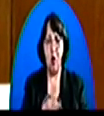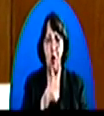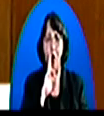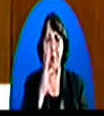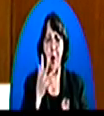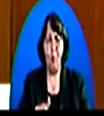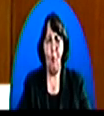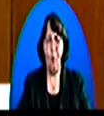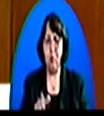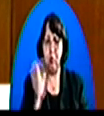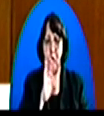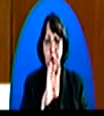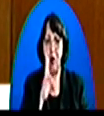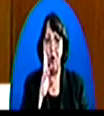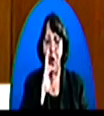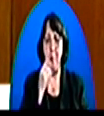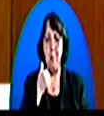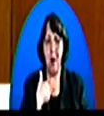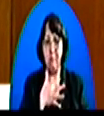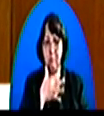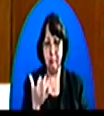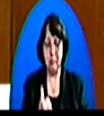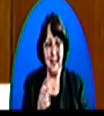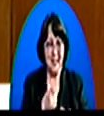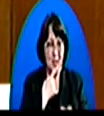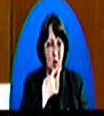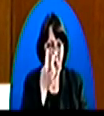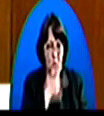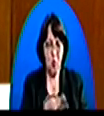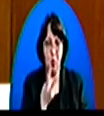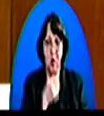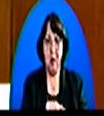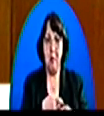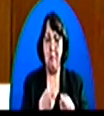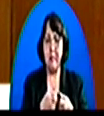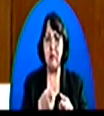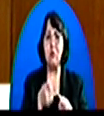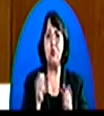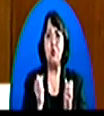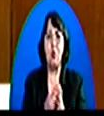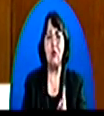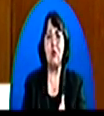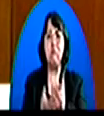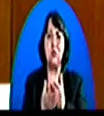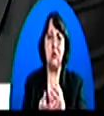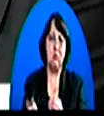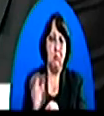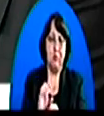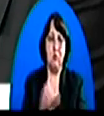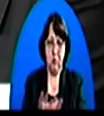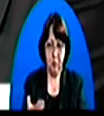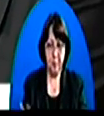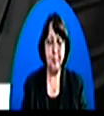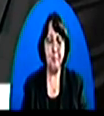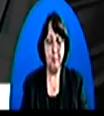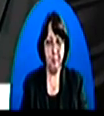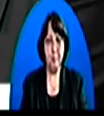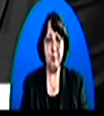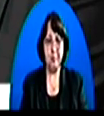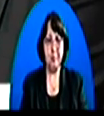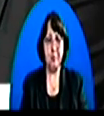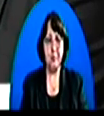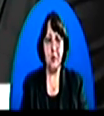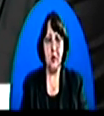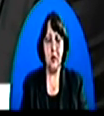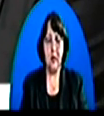байхад нь бас одоо эдийн засгийн одоо хүндрэлтэй байгаа юм гэж бас чухал одоо арга хэмжээ олно гэж үзэж байгаа.